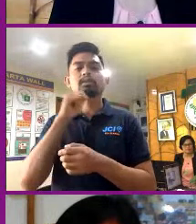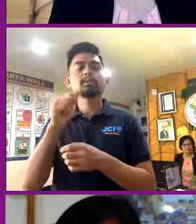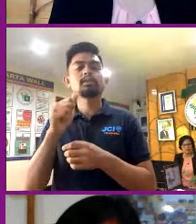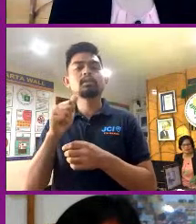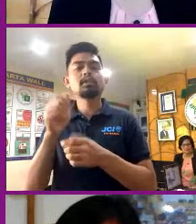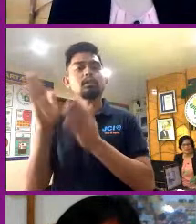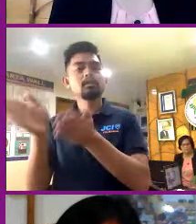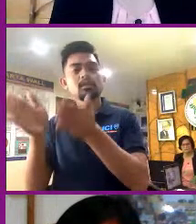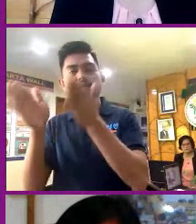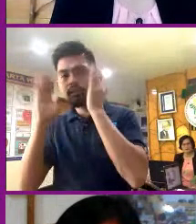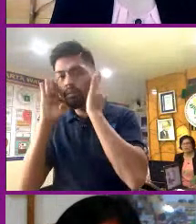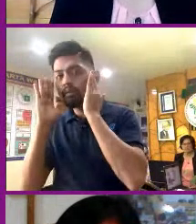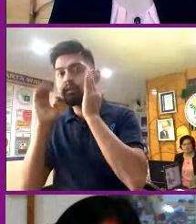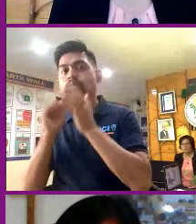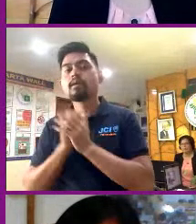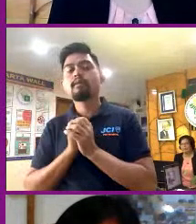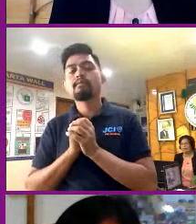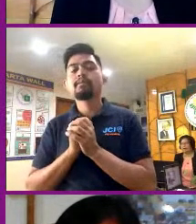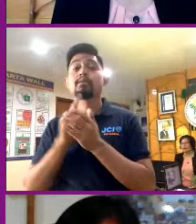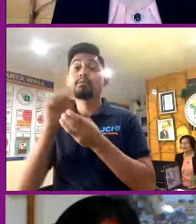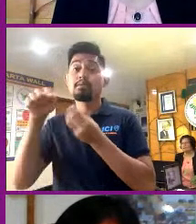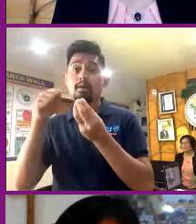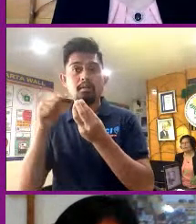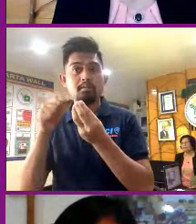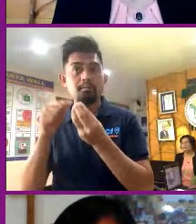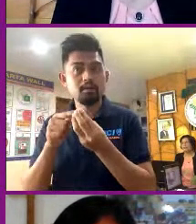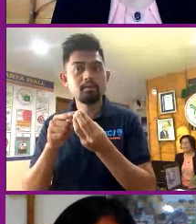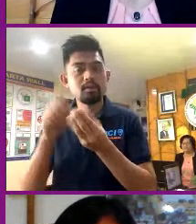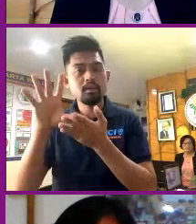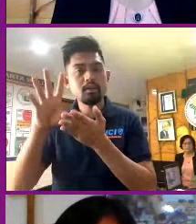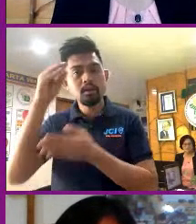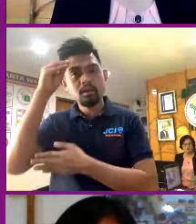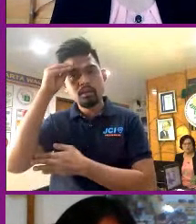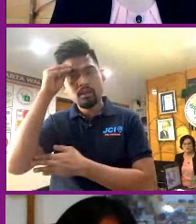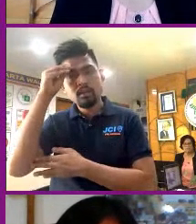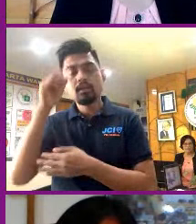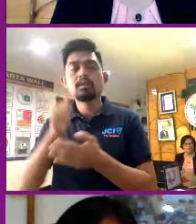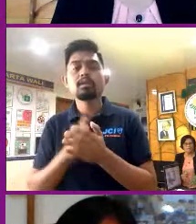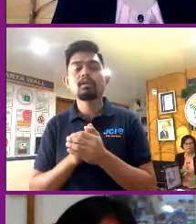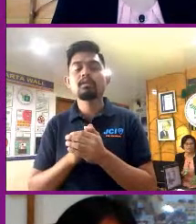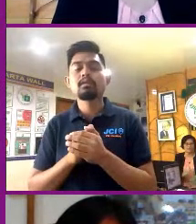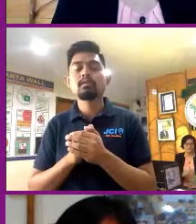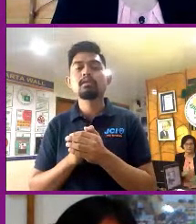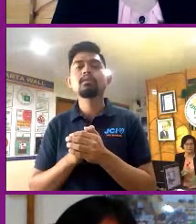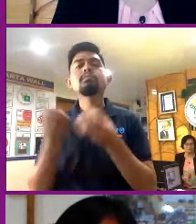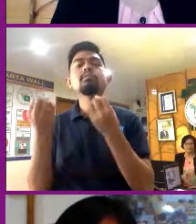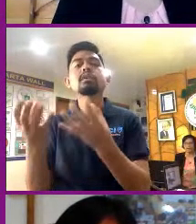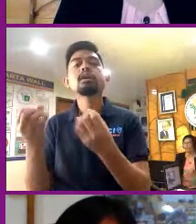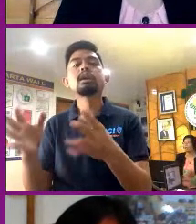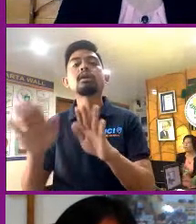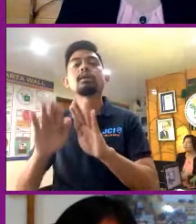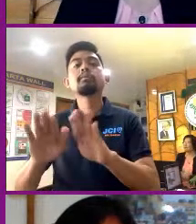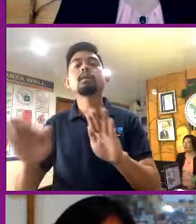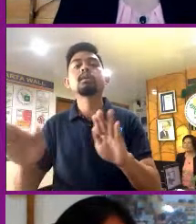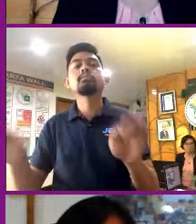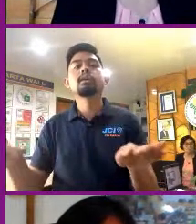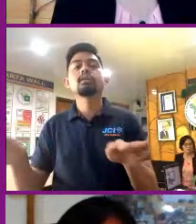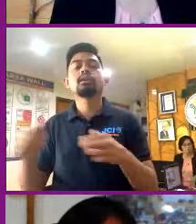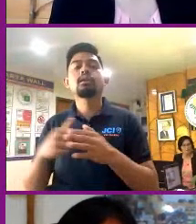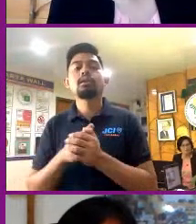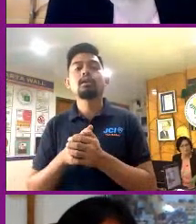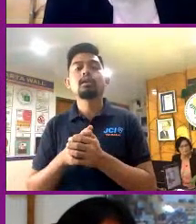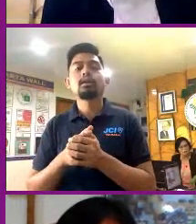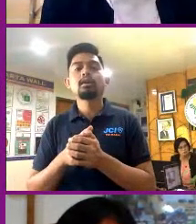ng pansin, lalo na mga learning institutions kasi maraming bata pag yan ka mag-aan maraming